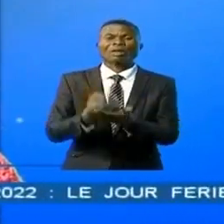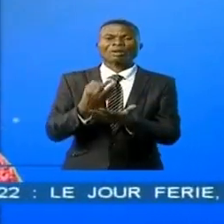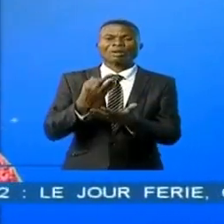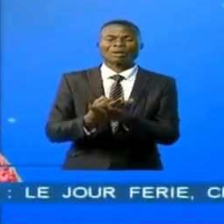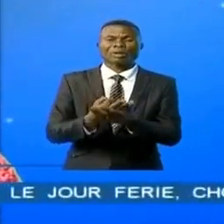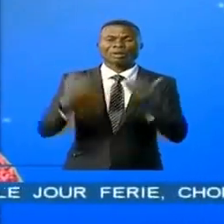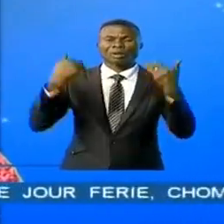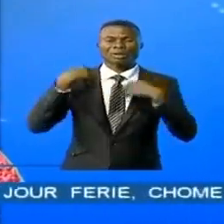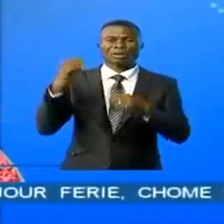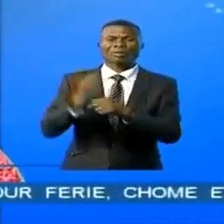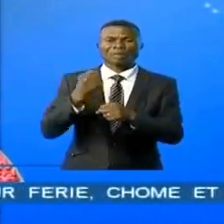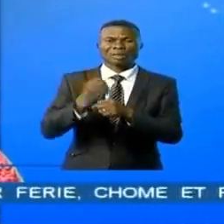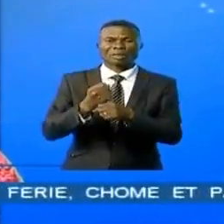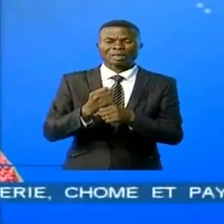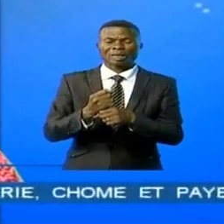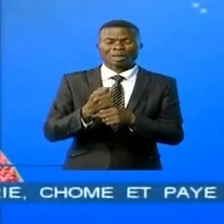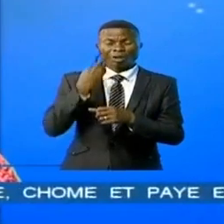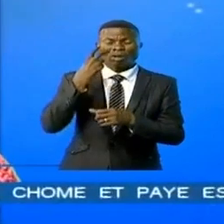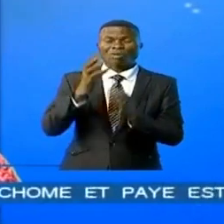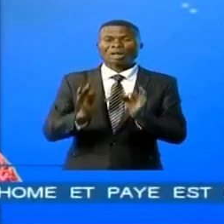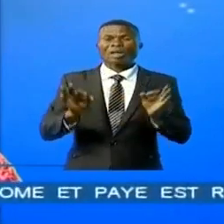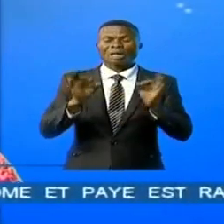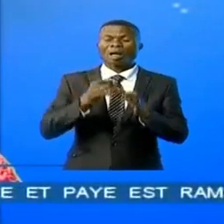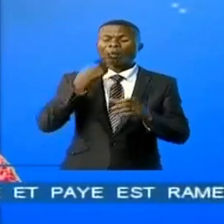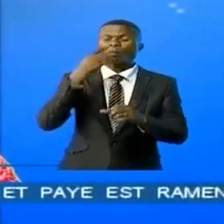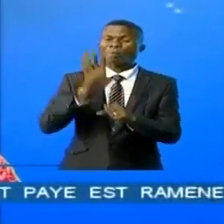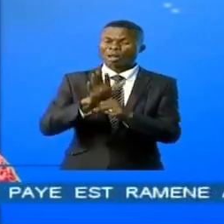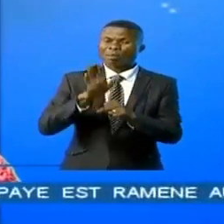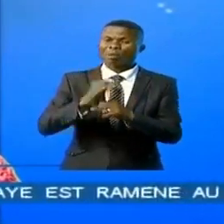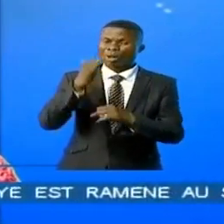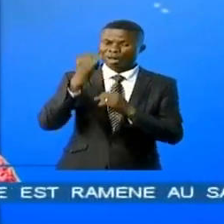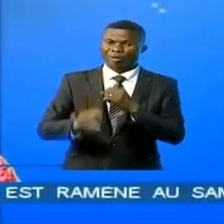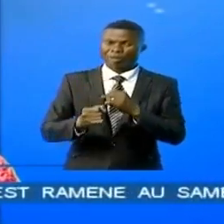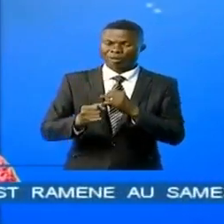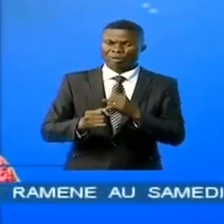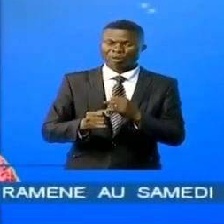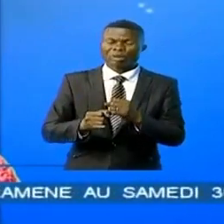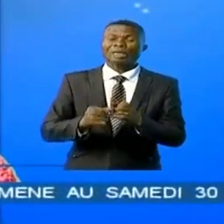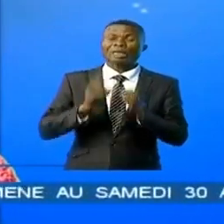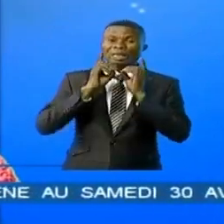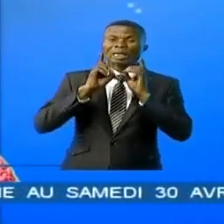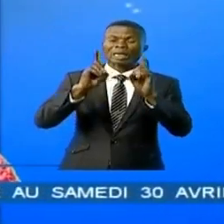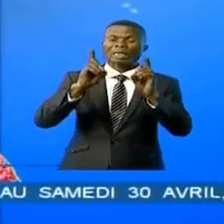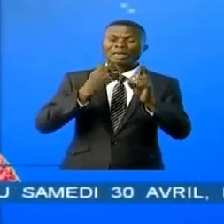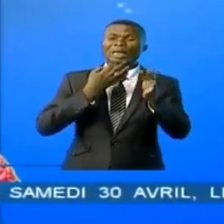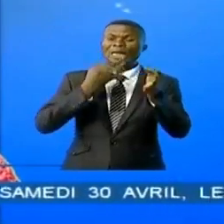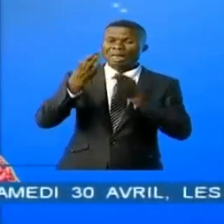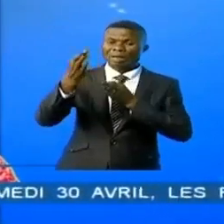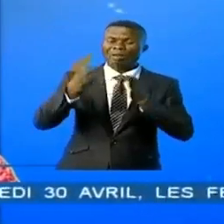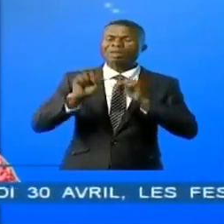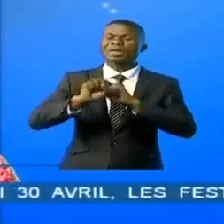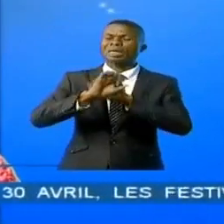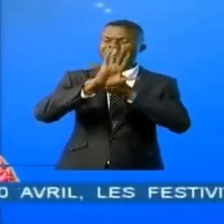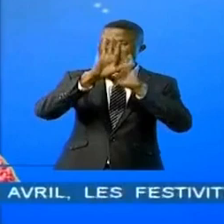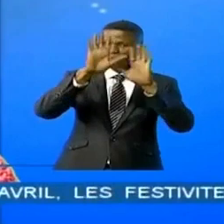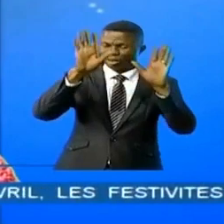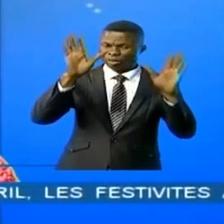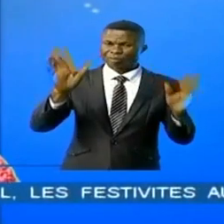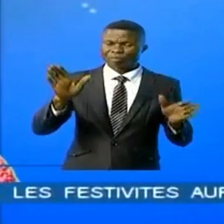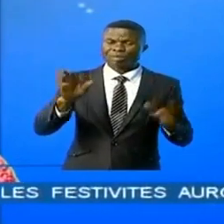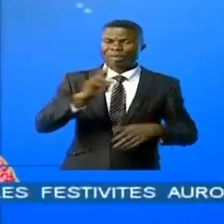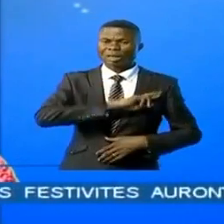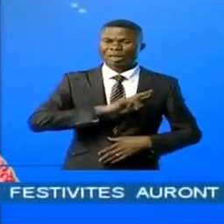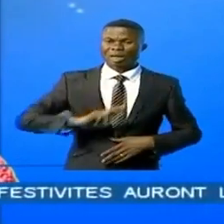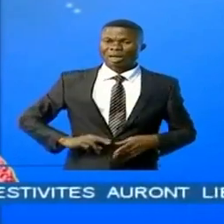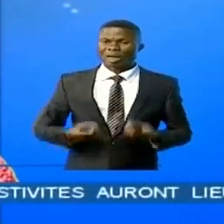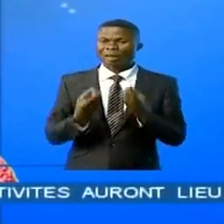chef de service jules à limiter à marteler à la fin de son intervention en indiquant clairement que la république